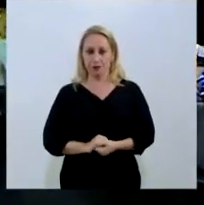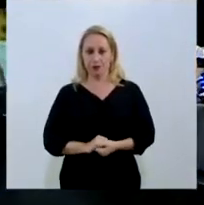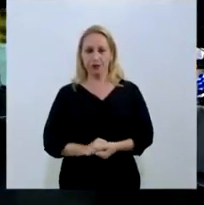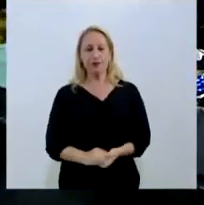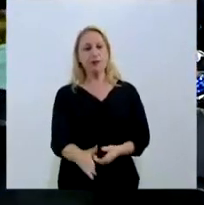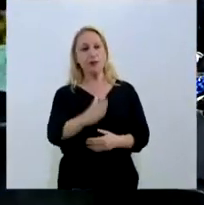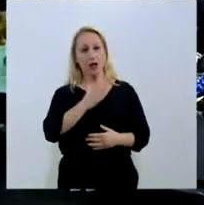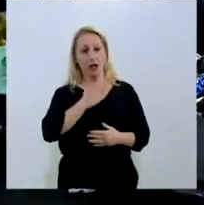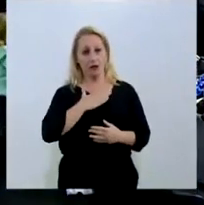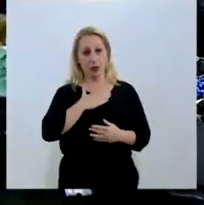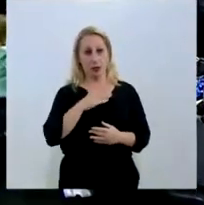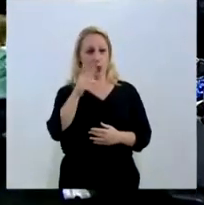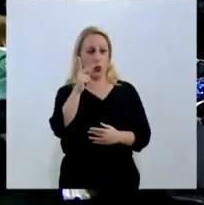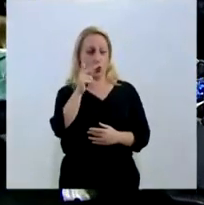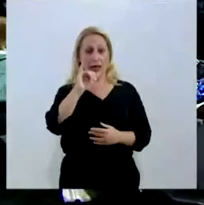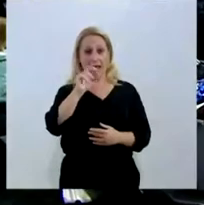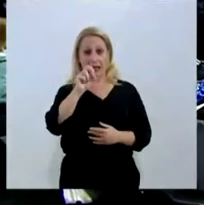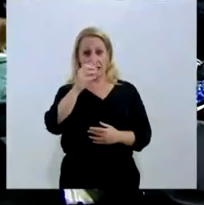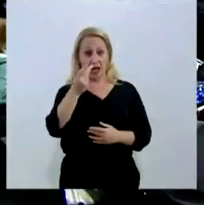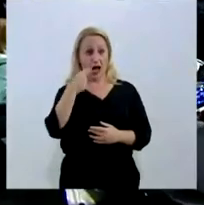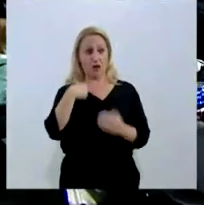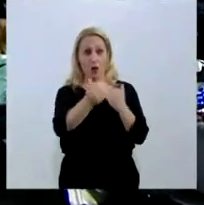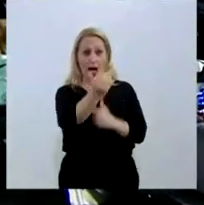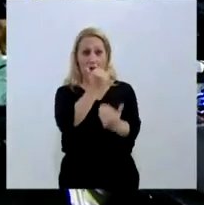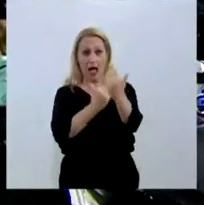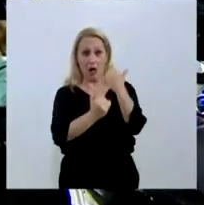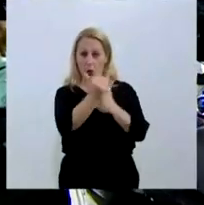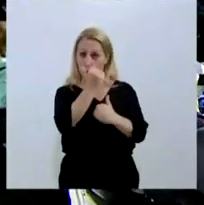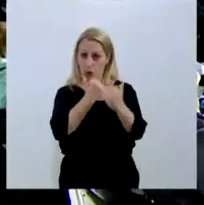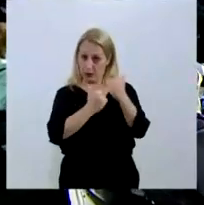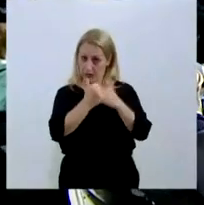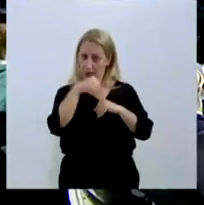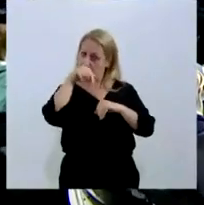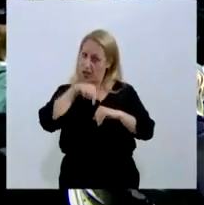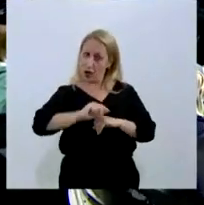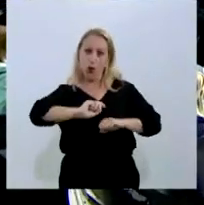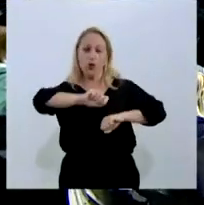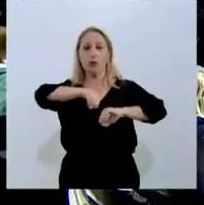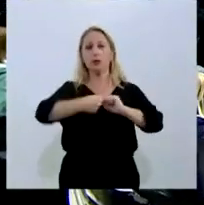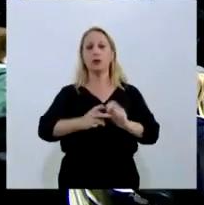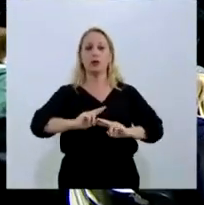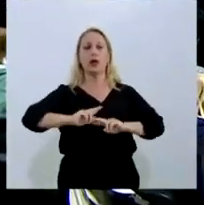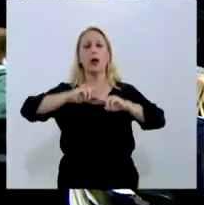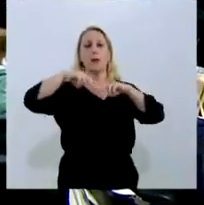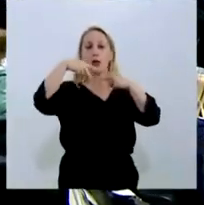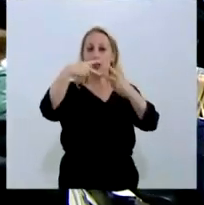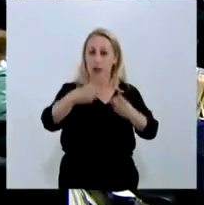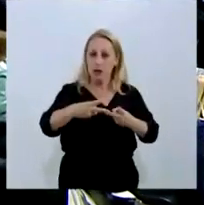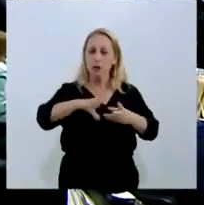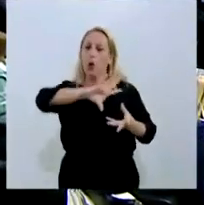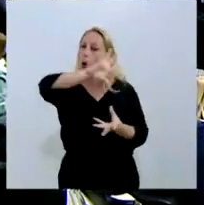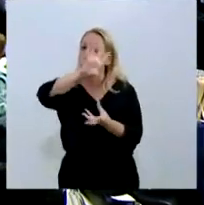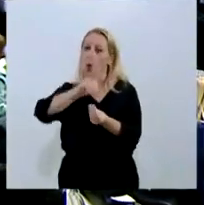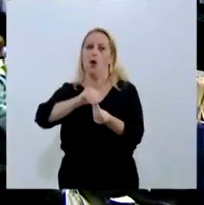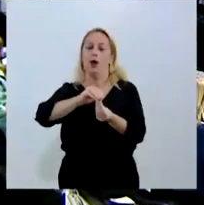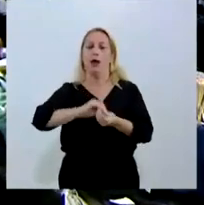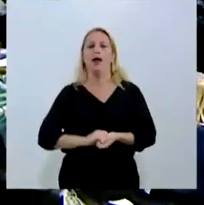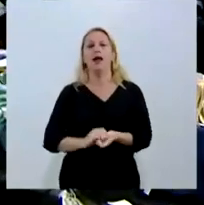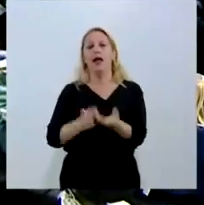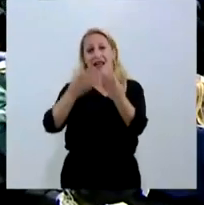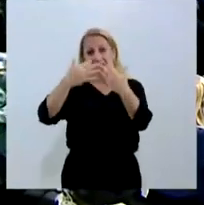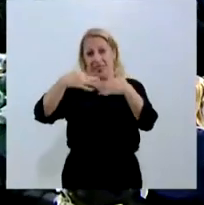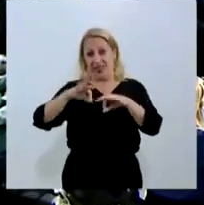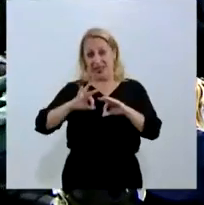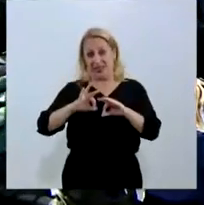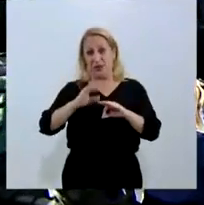Σας ευχαριστώ, κύριε Κισάβου, που μου κάνατε πολλές ερωτήσεις. Θα επιχειρήσω να τις απαντήσω όλες, ξεκινώντας όμως από